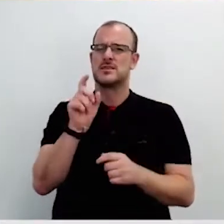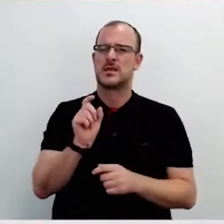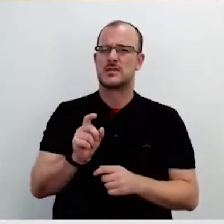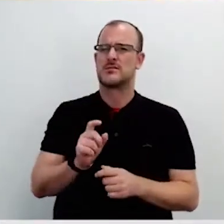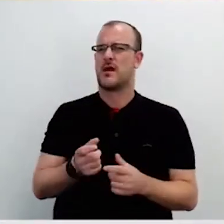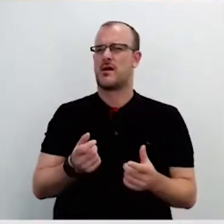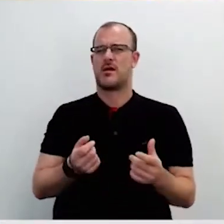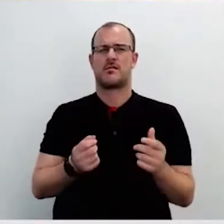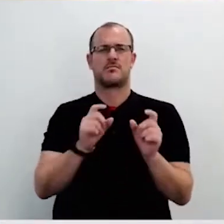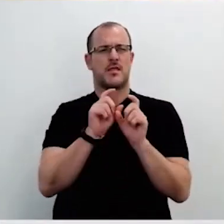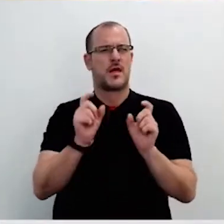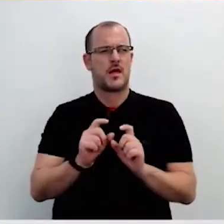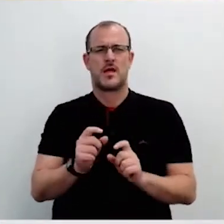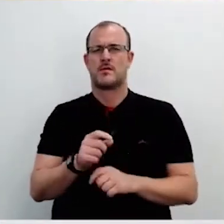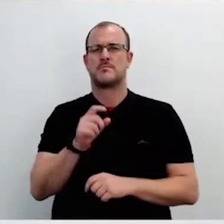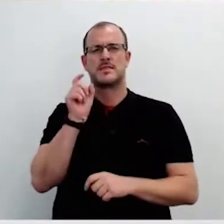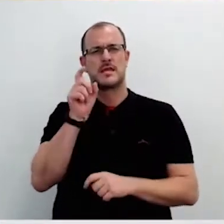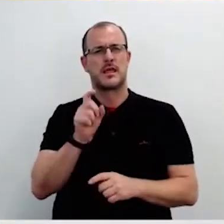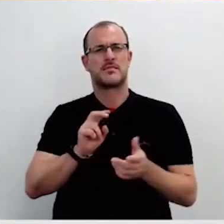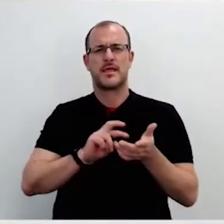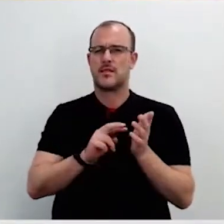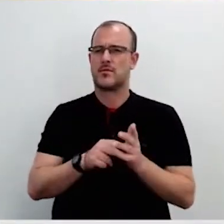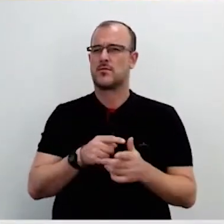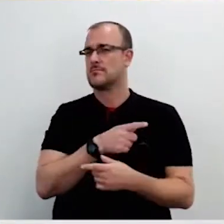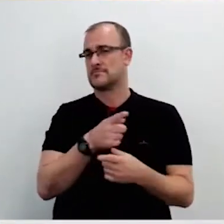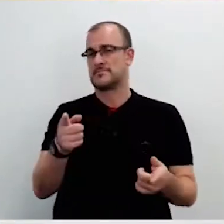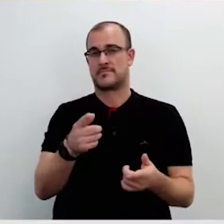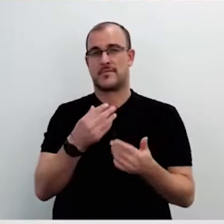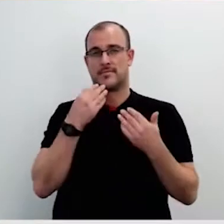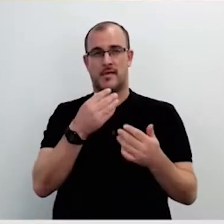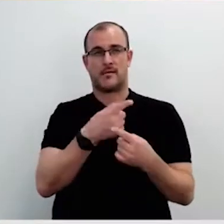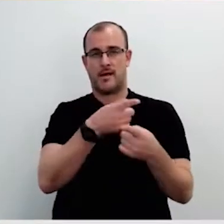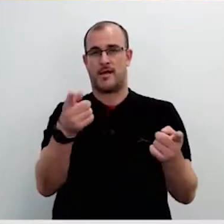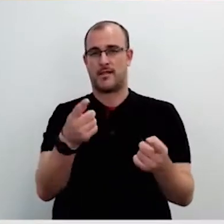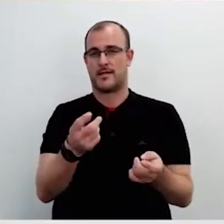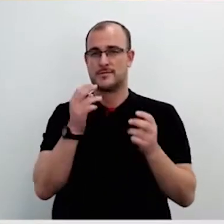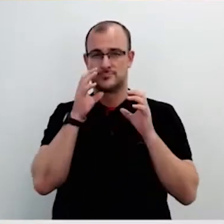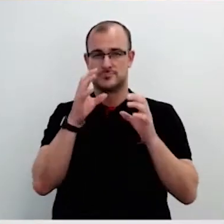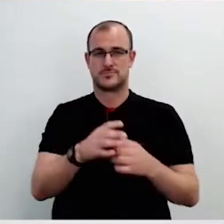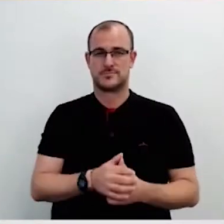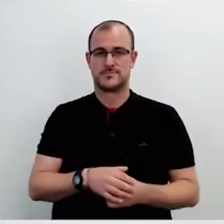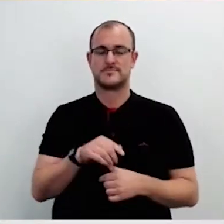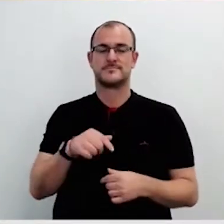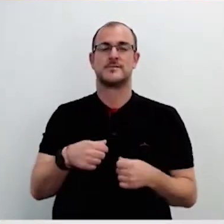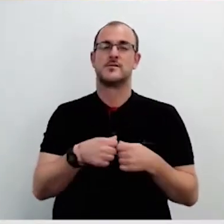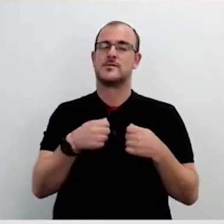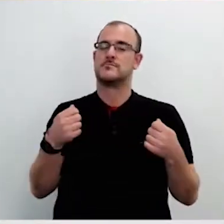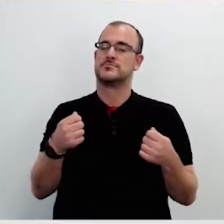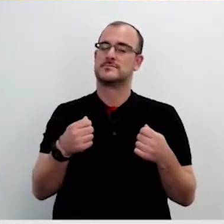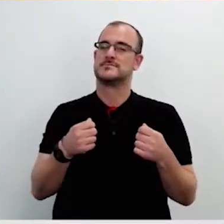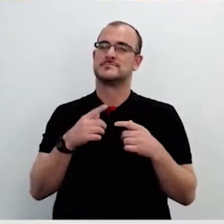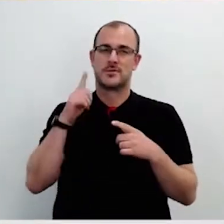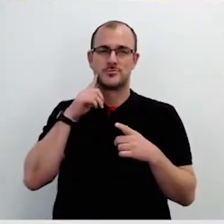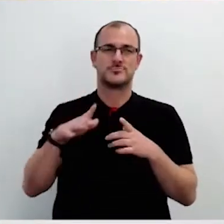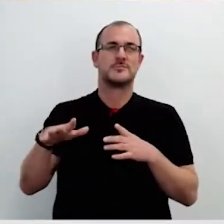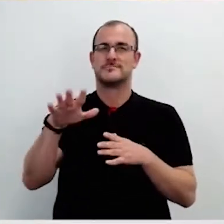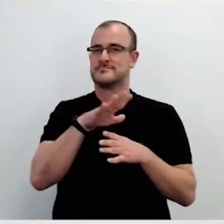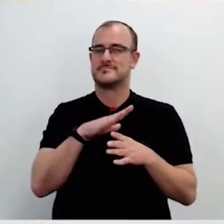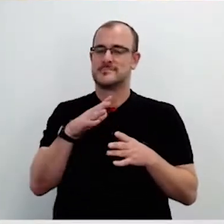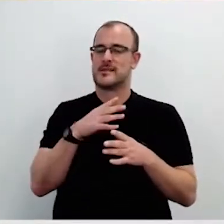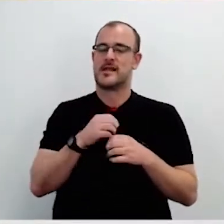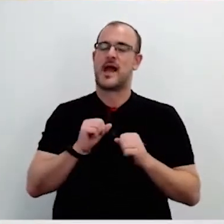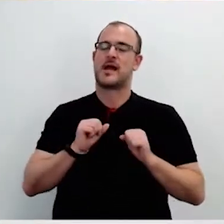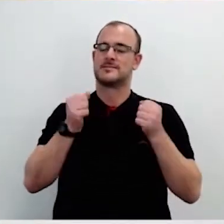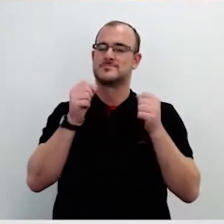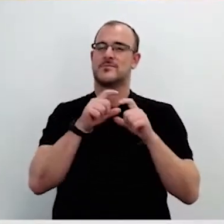erleben, das ist euch allen da draußen zu verdanken. Und so ein bundesweiter Aktionstag, der ist natürlich auch nur mit vereinten Kräften